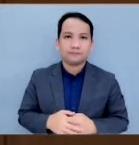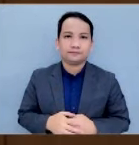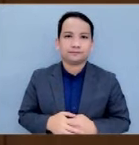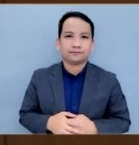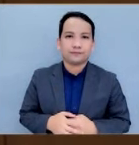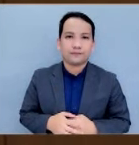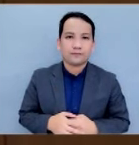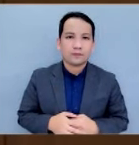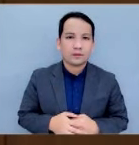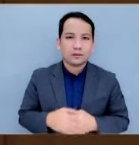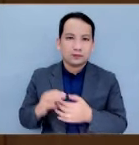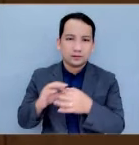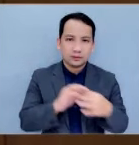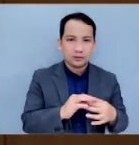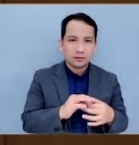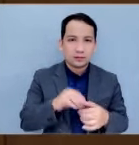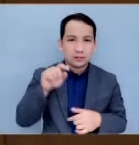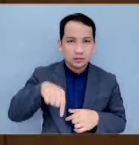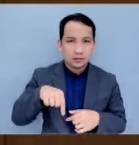meron talagang kailangang panagutan